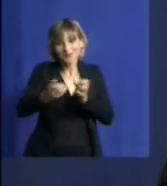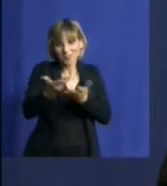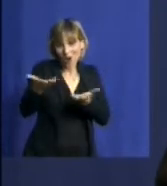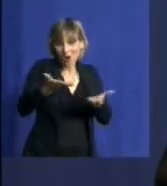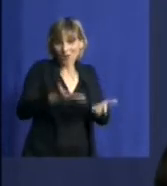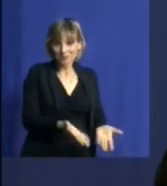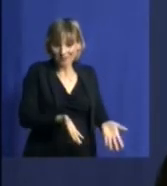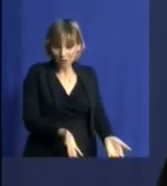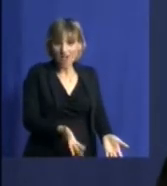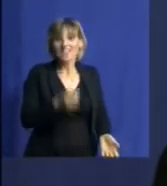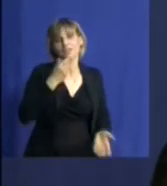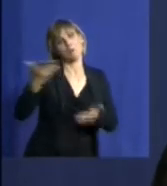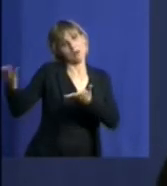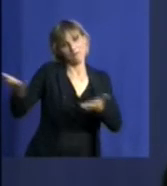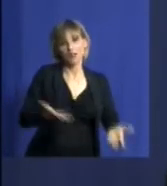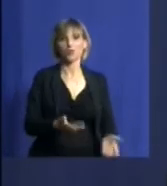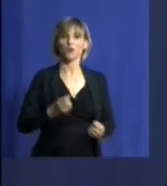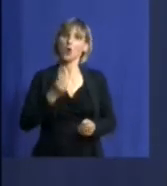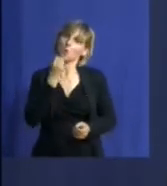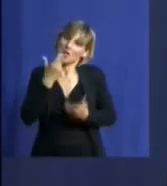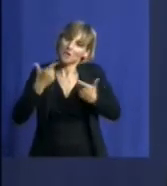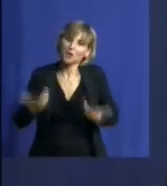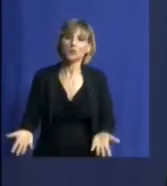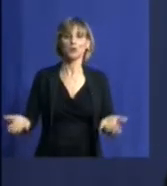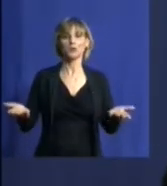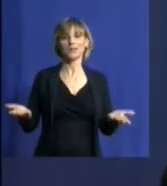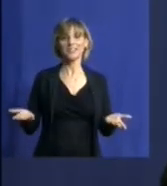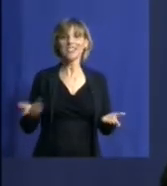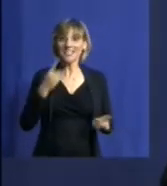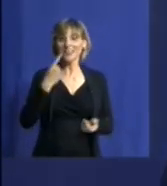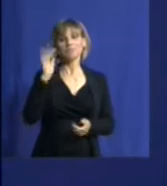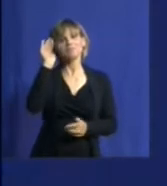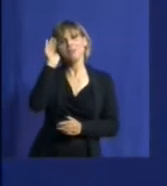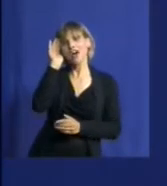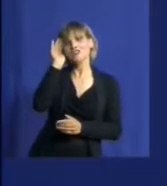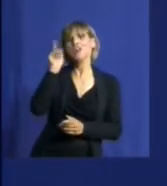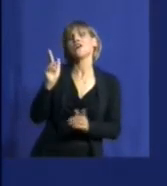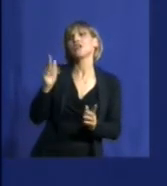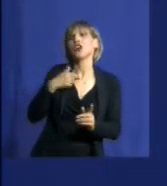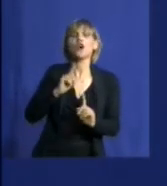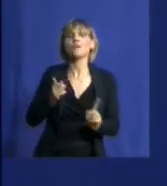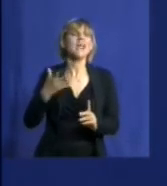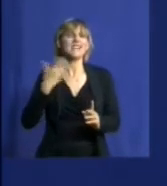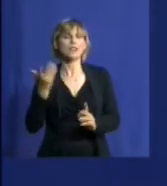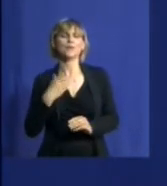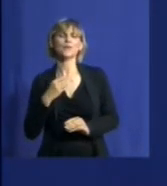una pigna di benvenuto, di buona fortuna e tutto, quindi nel frattempo lei ascolta anche, no? Ma